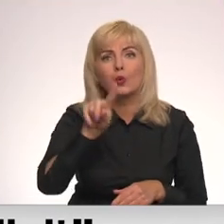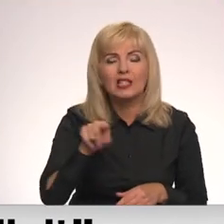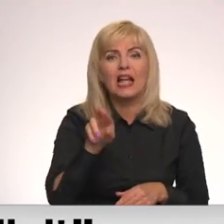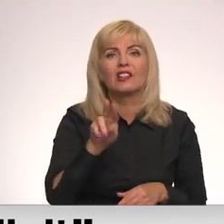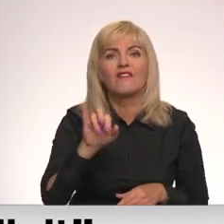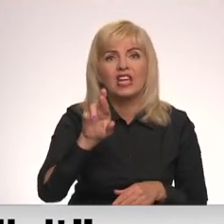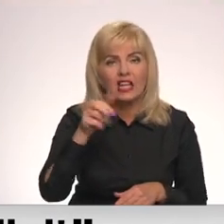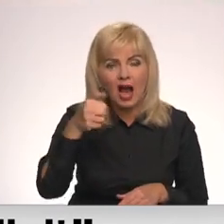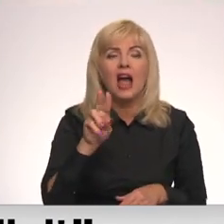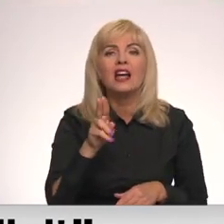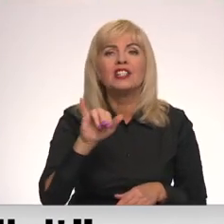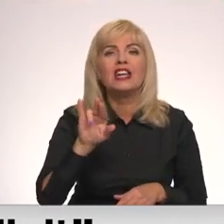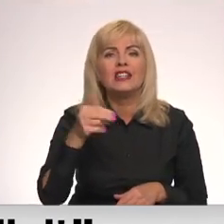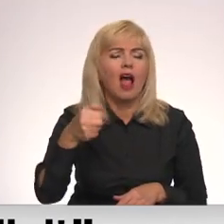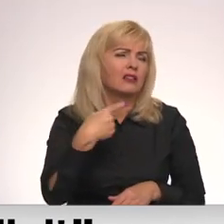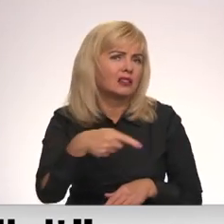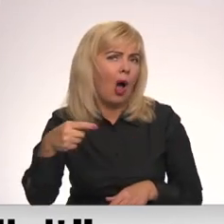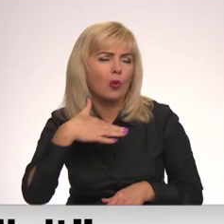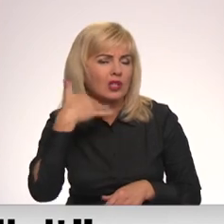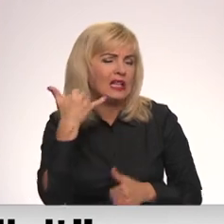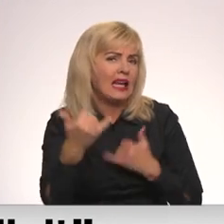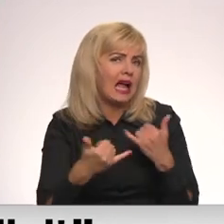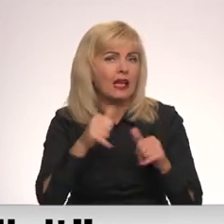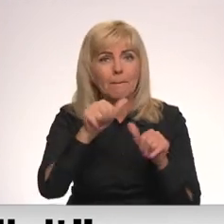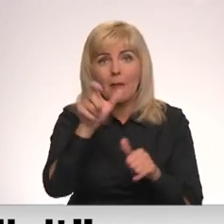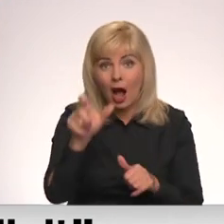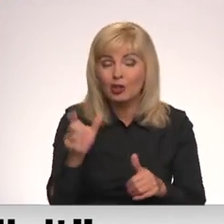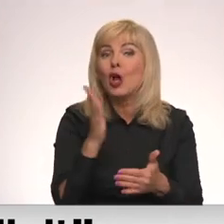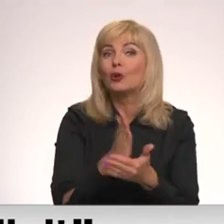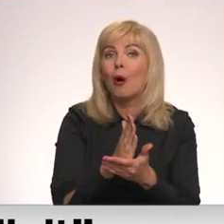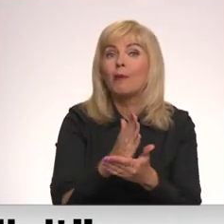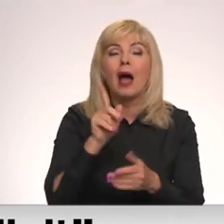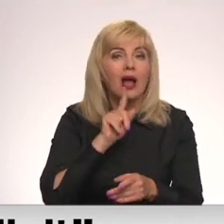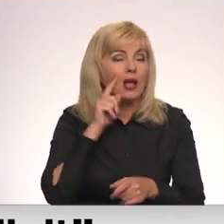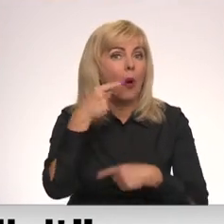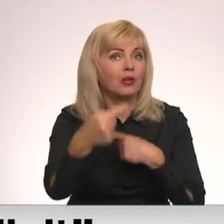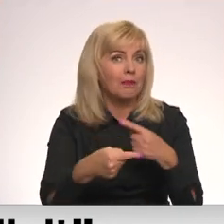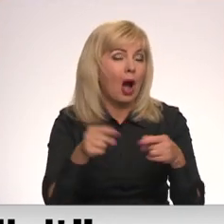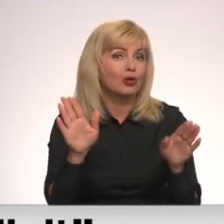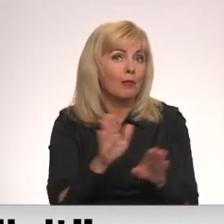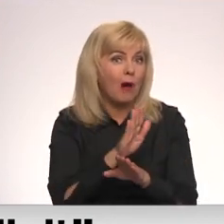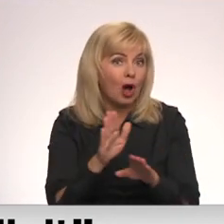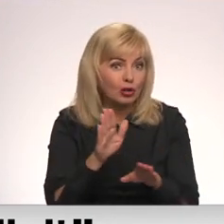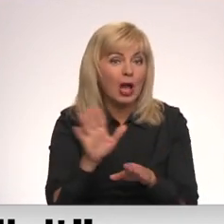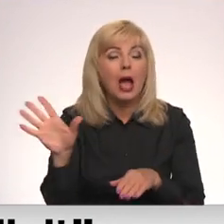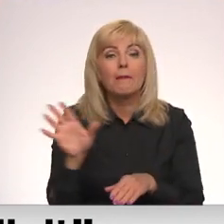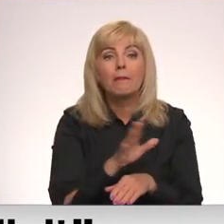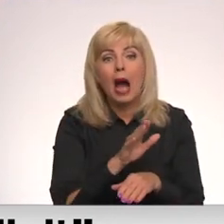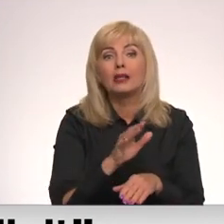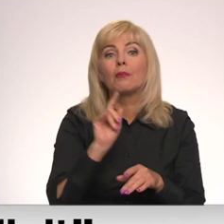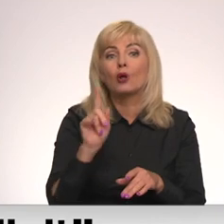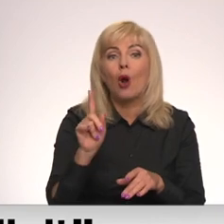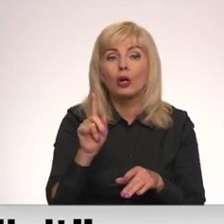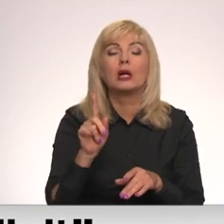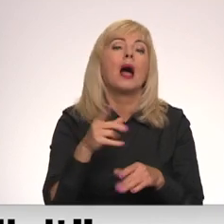Igo Fēliks Čiģels un daudzi citi iecienīti mākslinieki. Tostarp arī jaunās paudzes mūziķi, kas pārmantojuši rokmūzikas brīvības